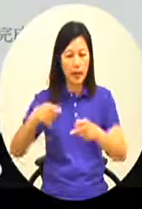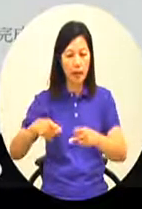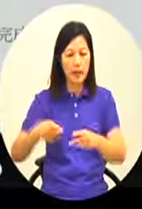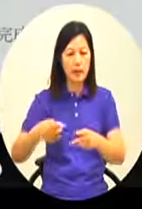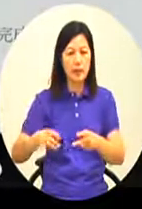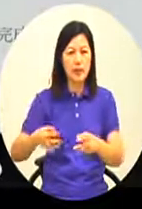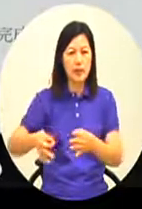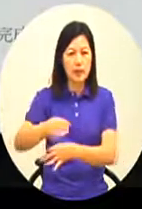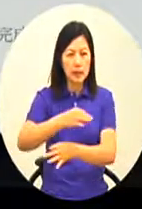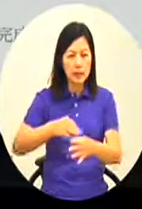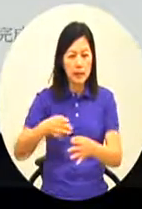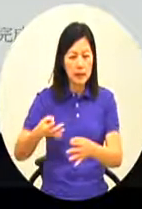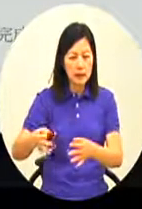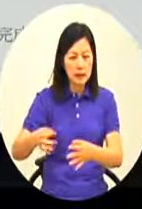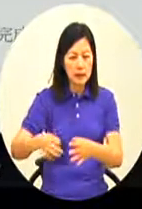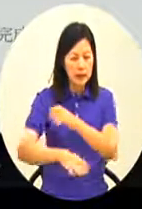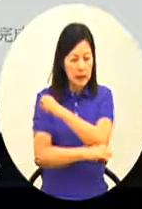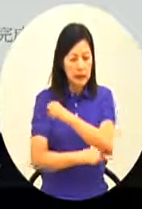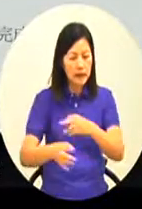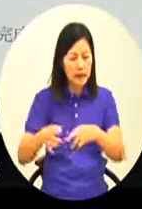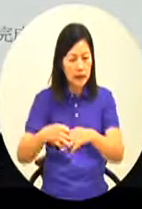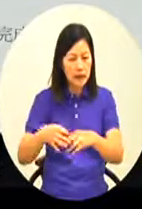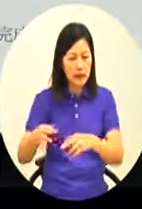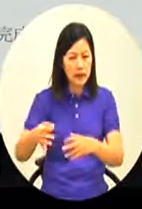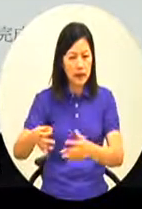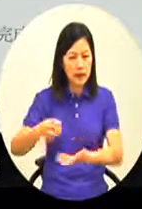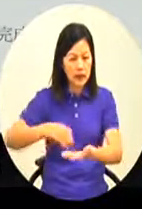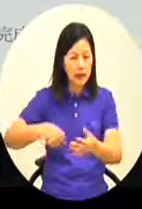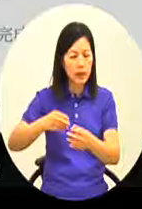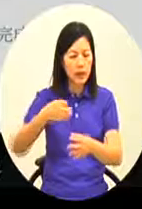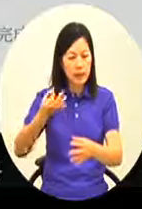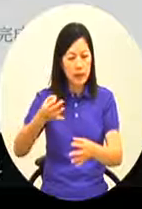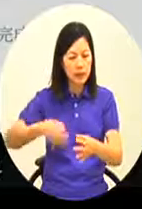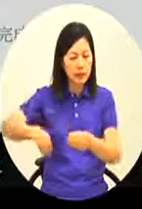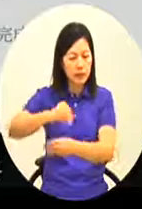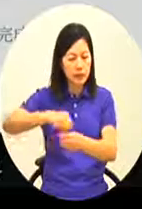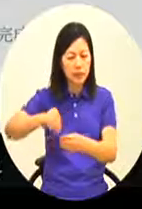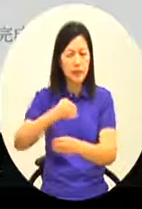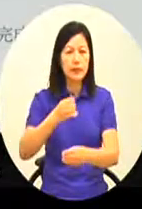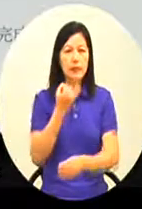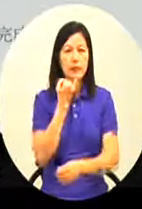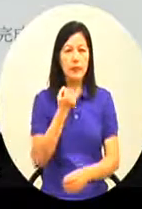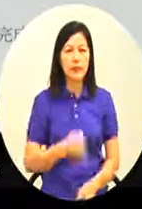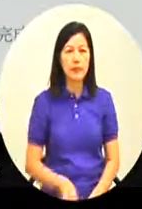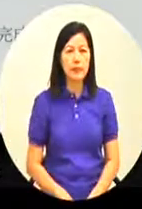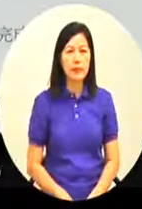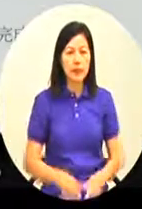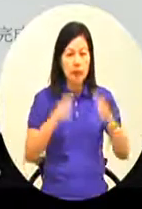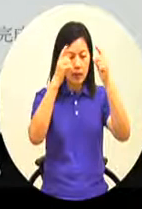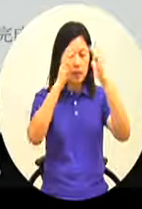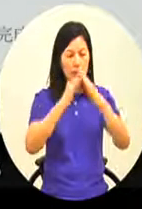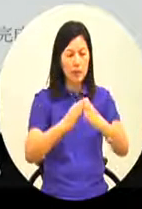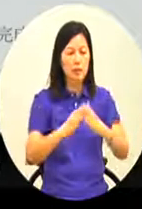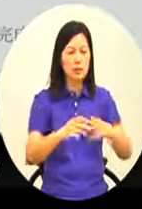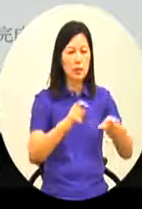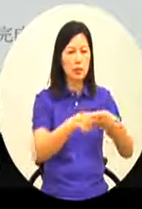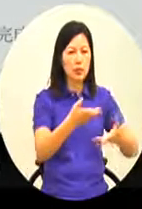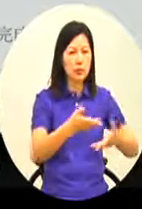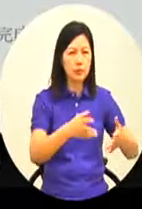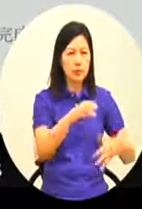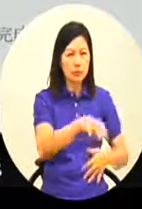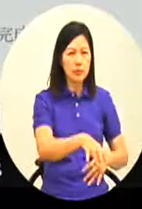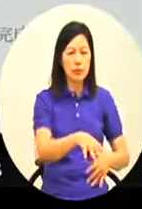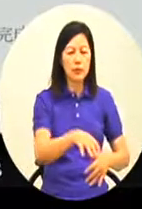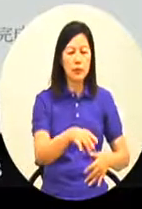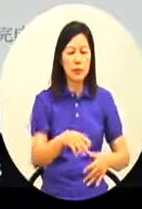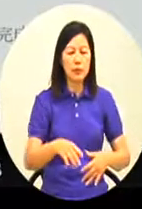哈，那他们才有钱可能去做登设哈。那我们高雄市也有一个公务局，也有一个督发局啦，公务局